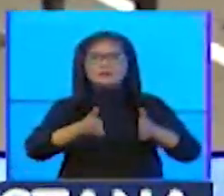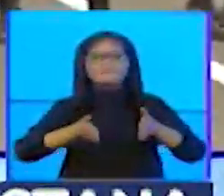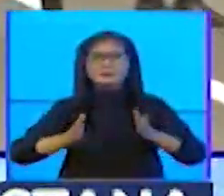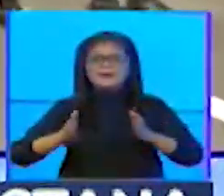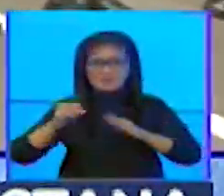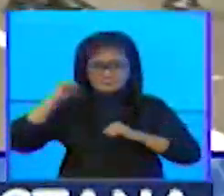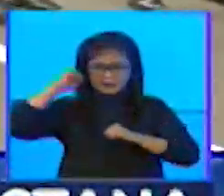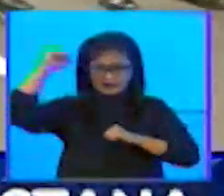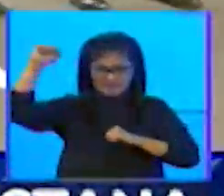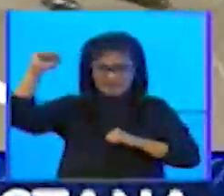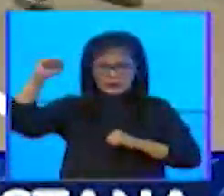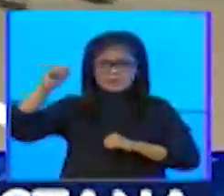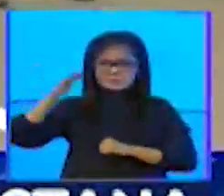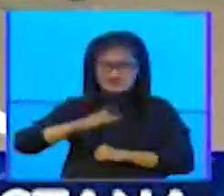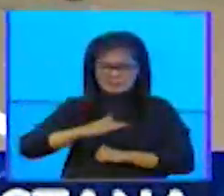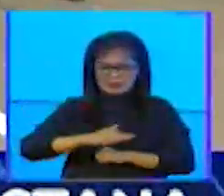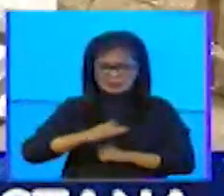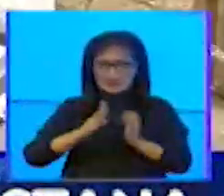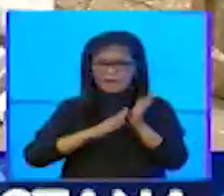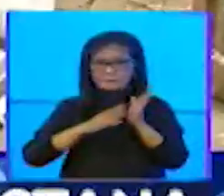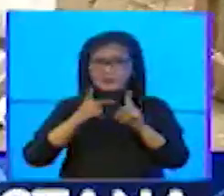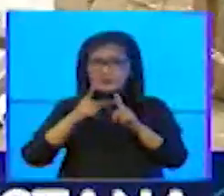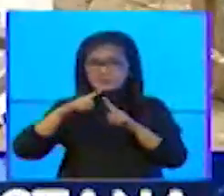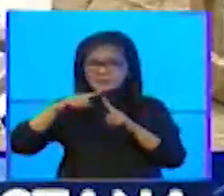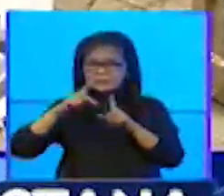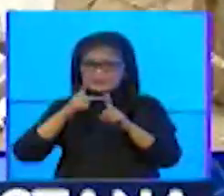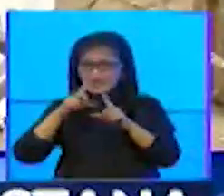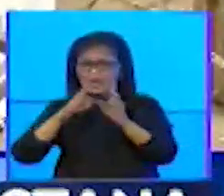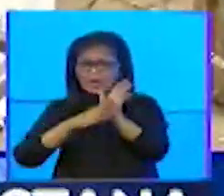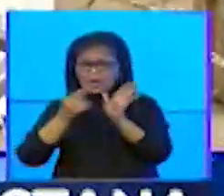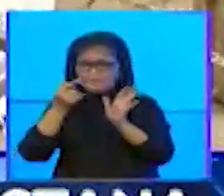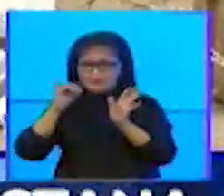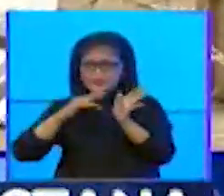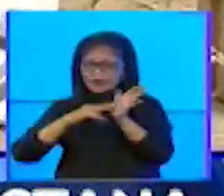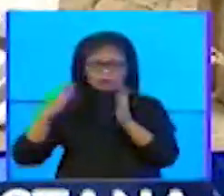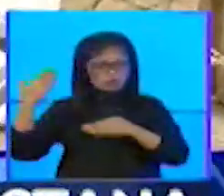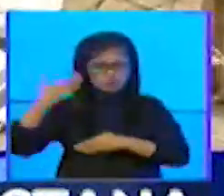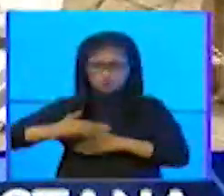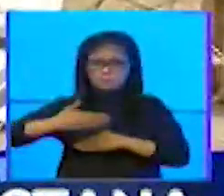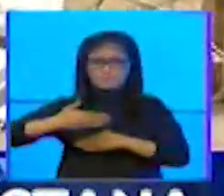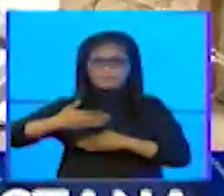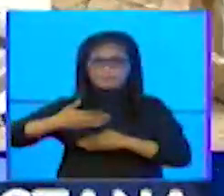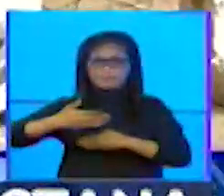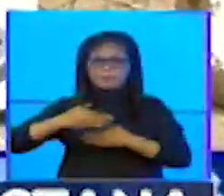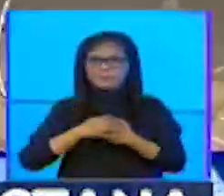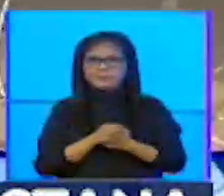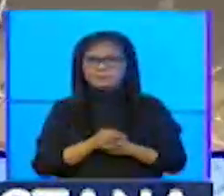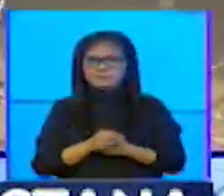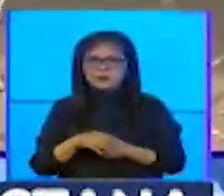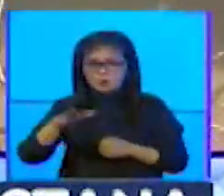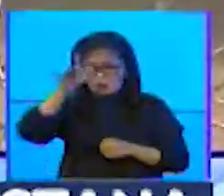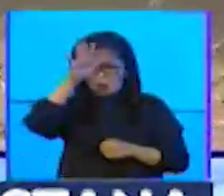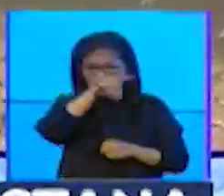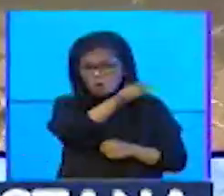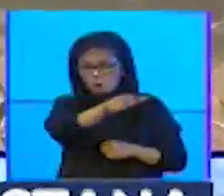Budi Kemuliaan dan juga di Jalan MH Tamrin ini akan ditutup seluruhnya, sehingga nanti diharapkan bagi para pengendara ini dapat